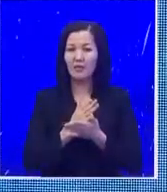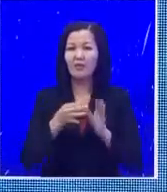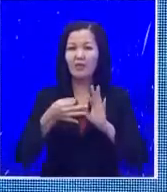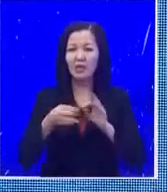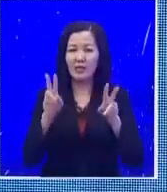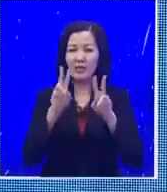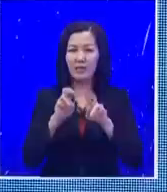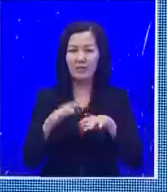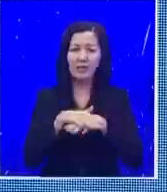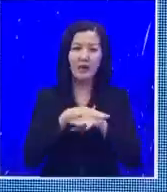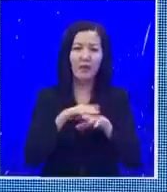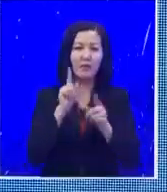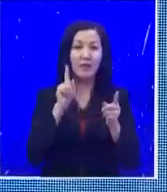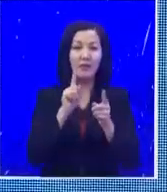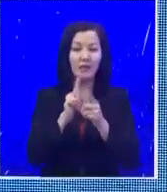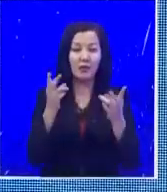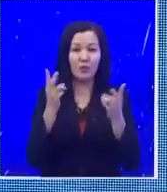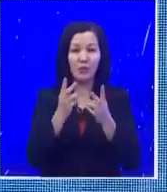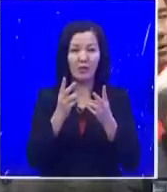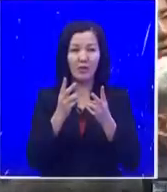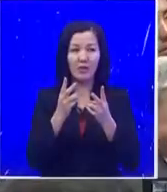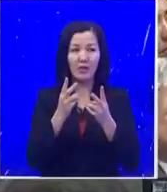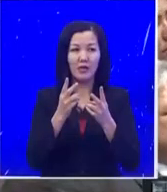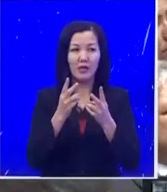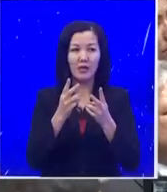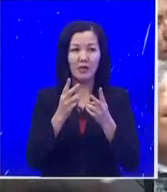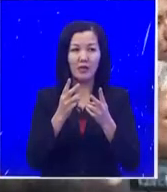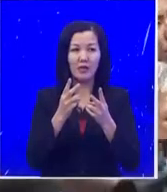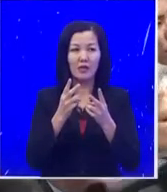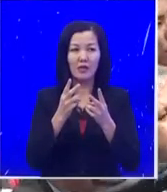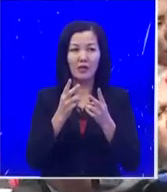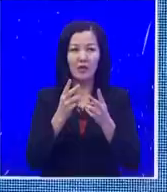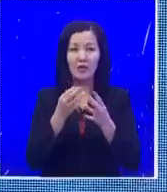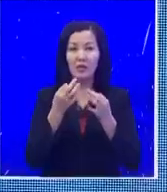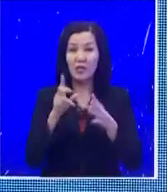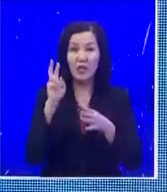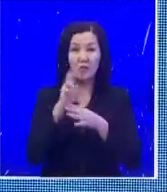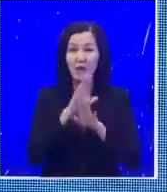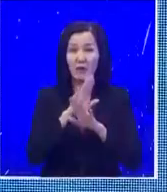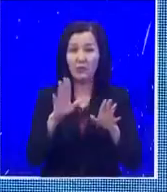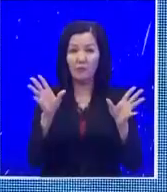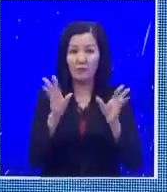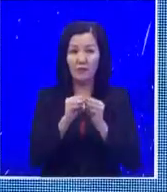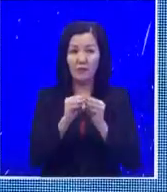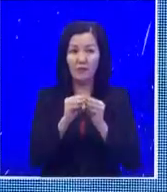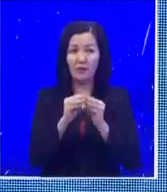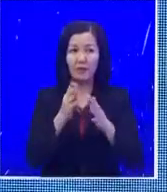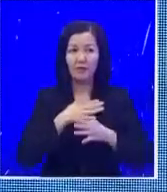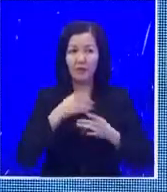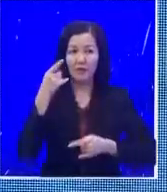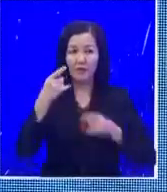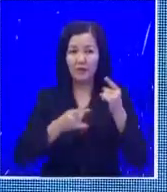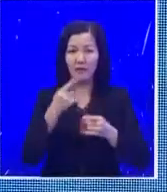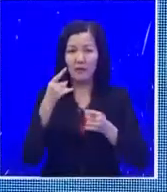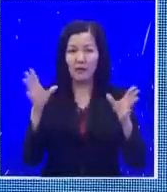қарап қалыппен кездесесін. И это ғалымрат пошлешь туда не просто, чтобы он сходил, а вместе с этим нашим телевидением. Понял,